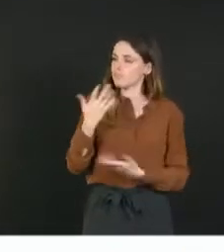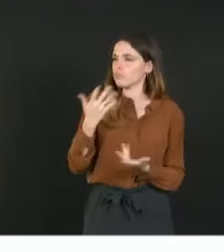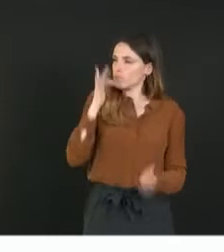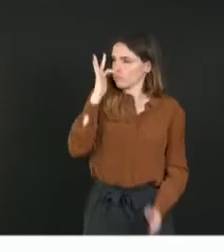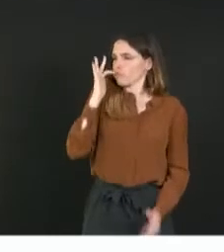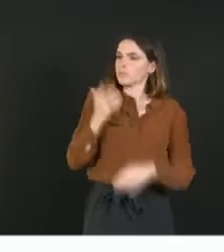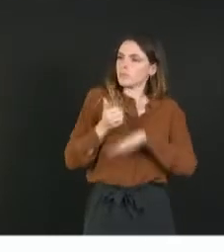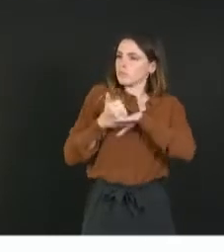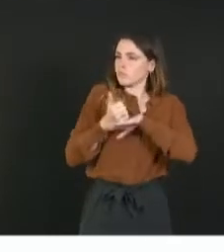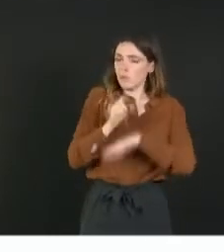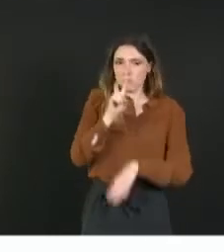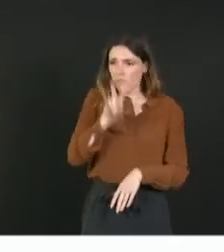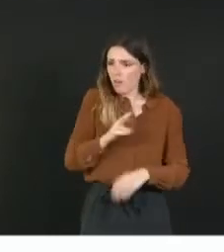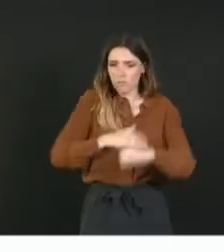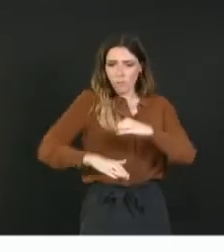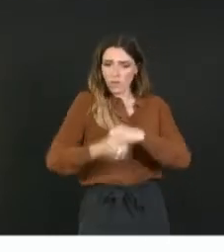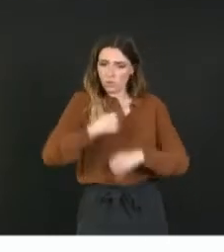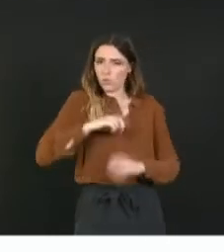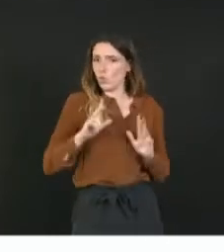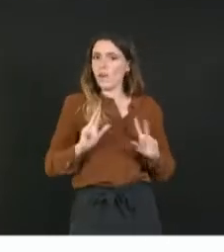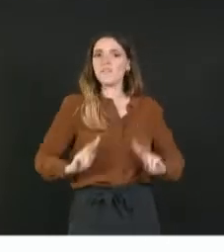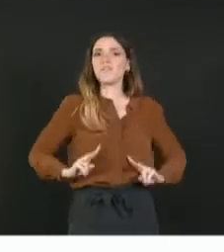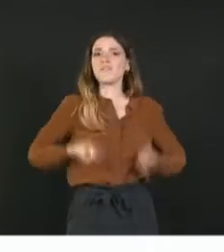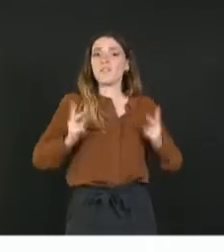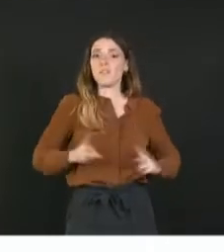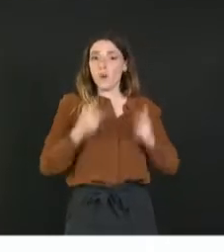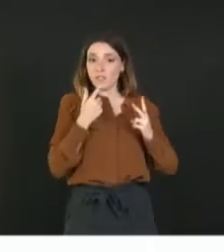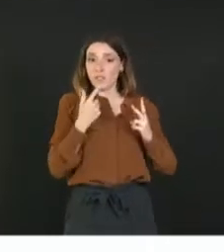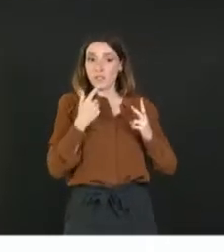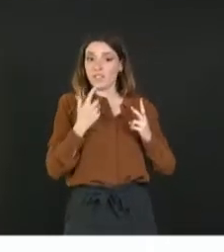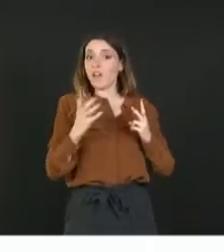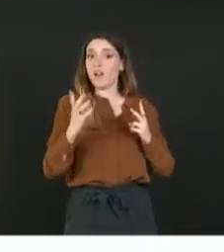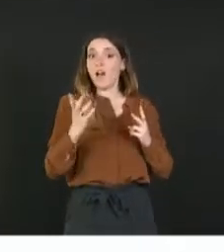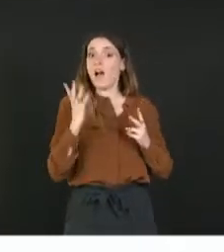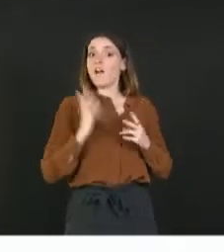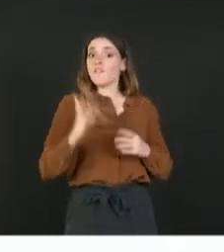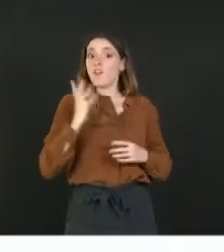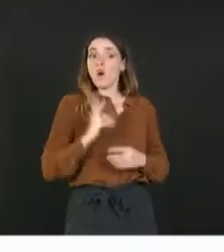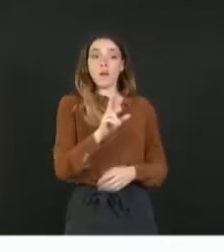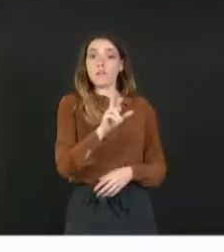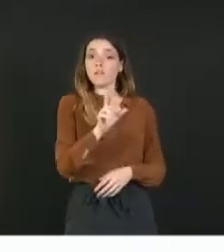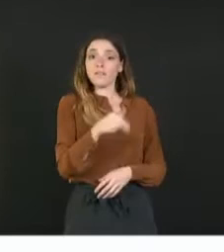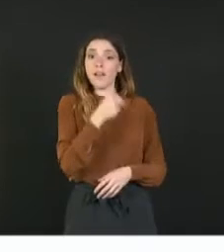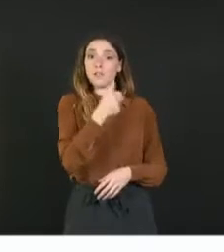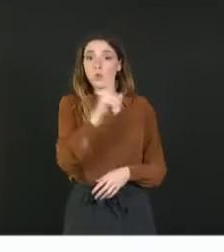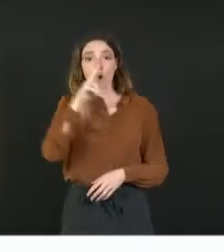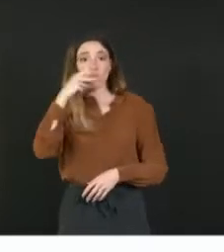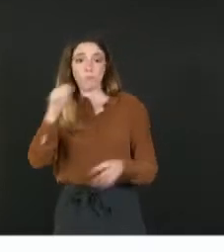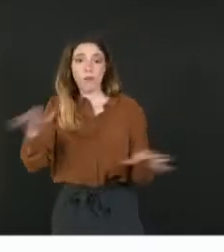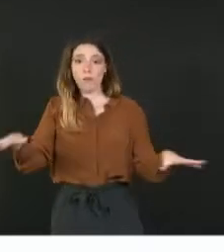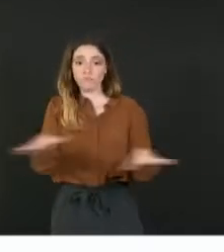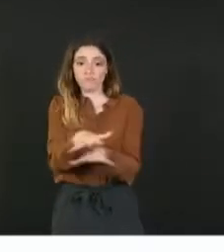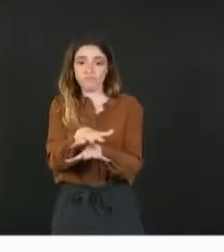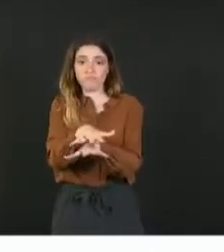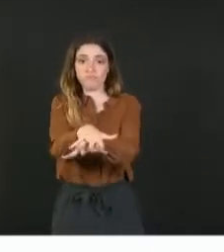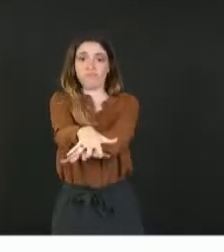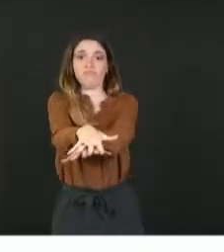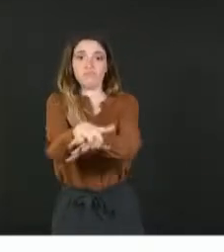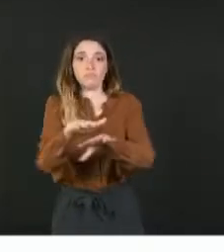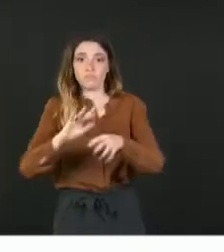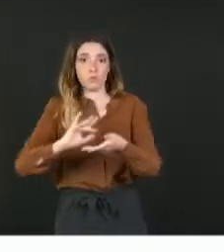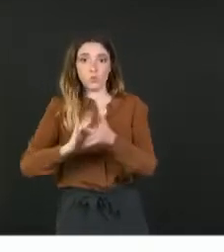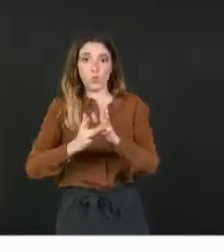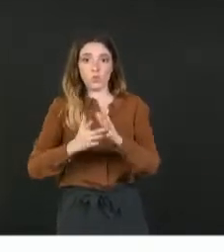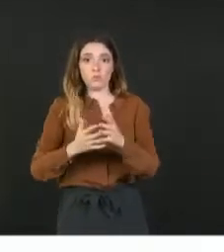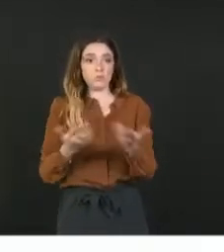parlé ensemble, on est des vivants. Et je pense qu'on a oublié, en fait, qu'on faisait partie de ce tout, de cette planète, de cette